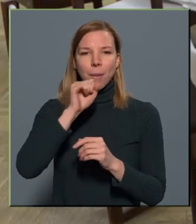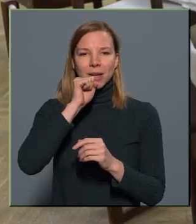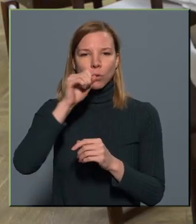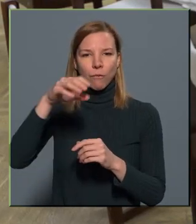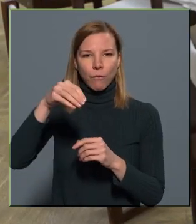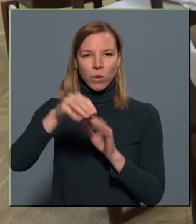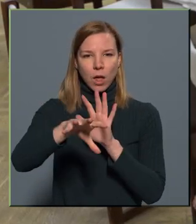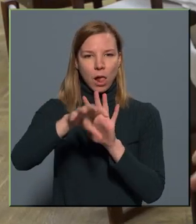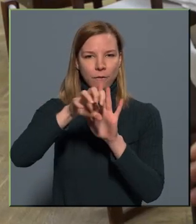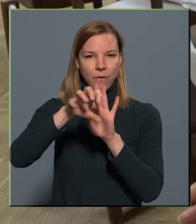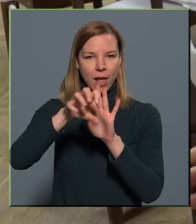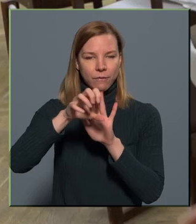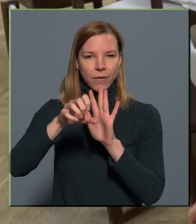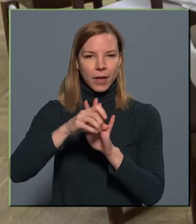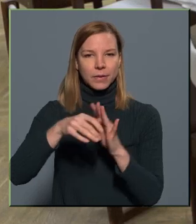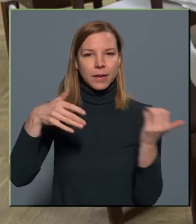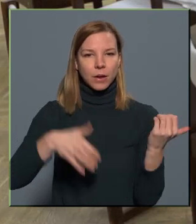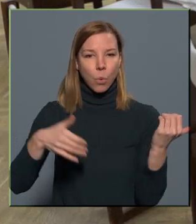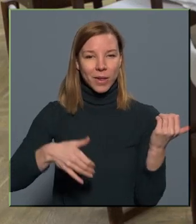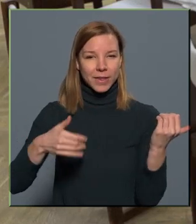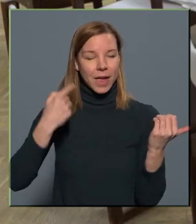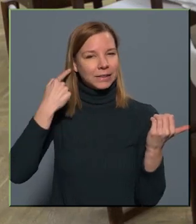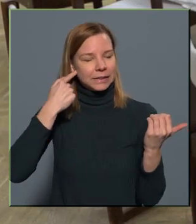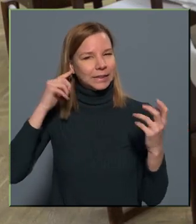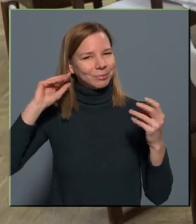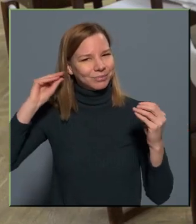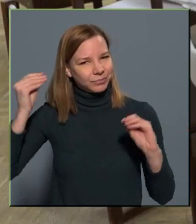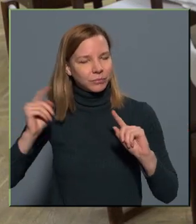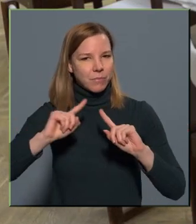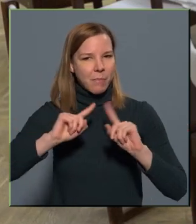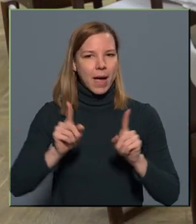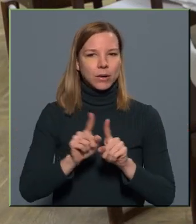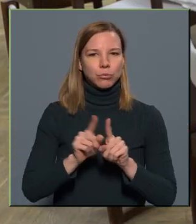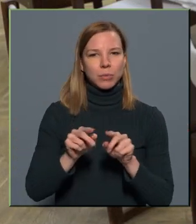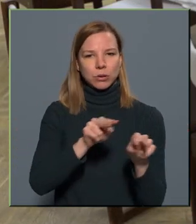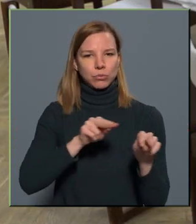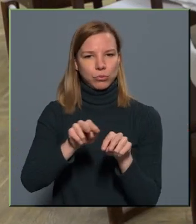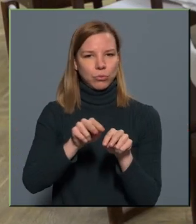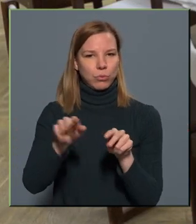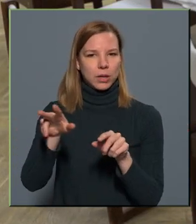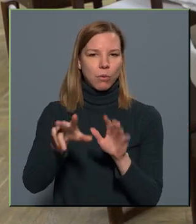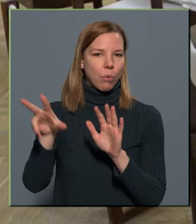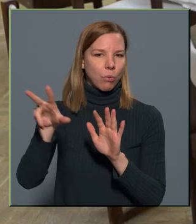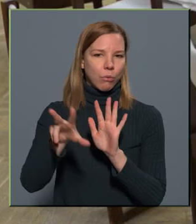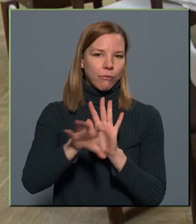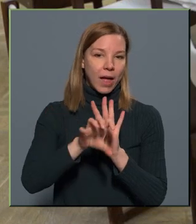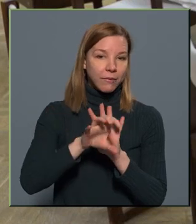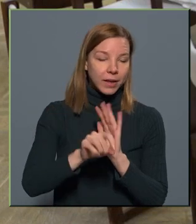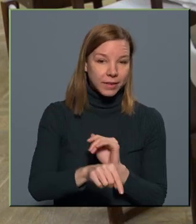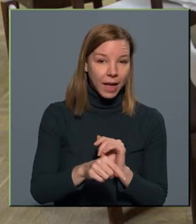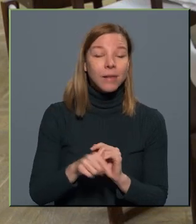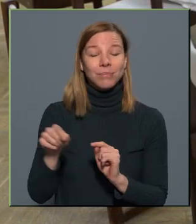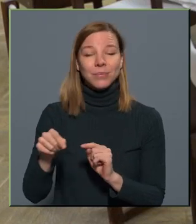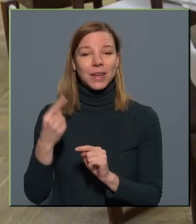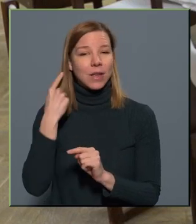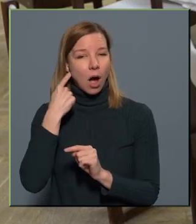egy koncertet, az nem úgy szól, mint egy stúdiófelvétel. Tehát ezen a hangfelvételen is hallatszik, hogy nem